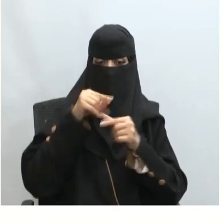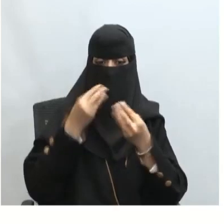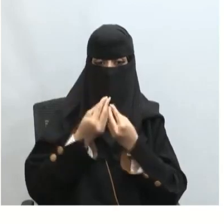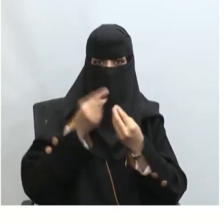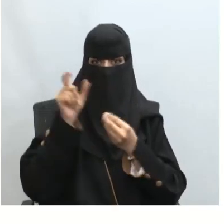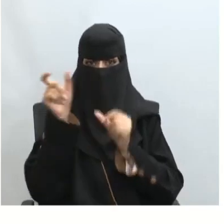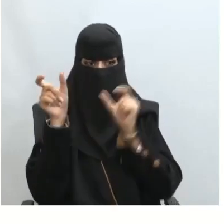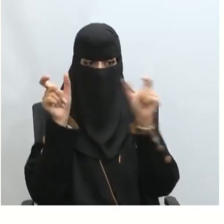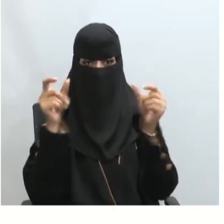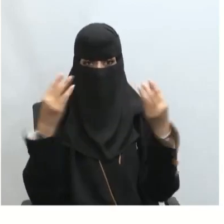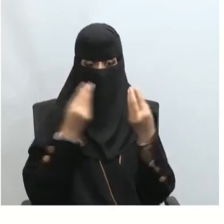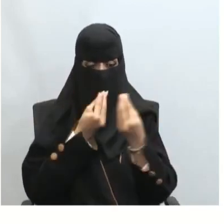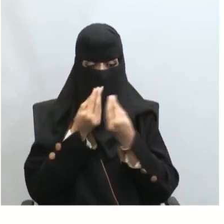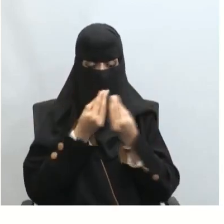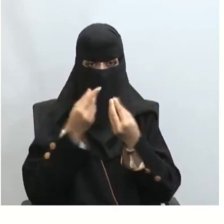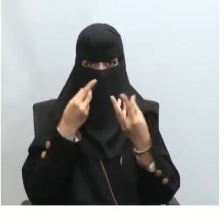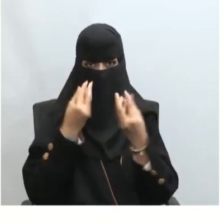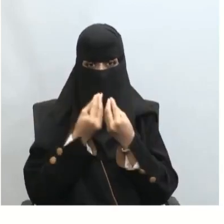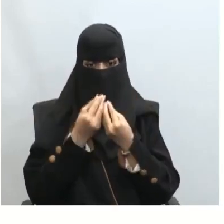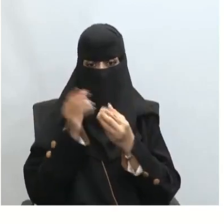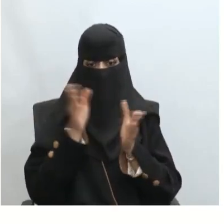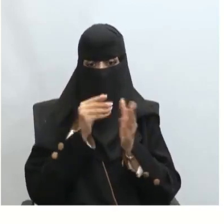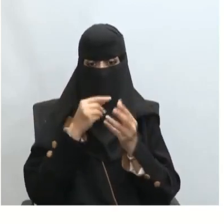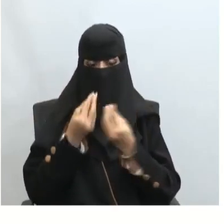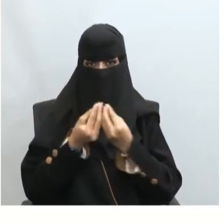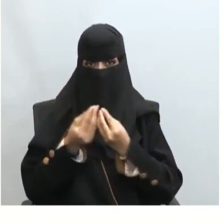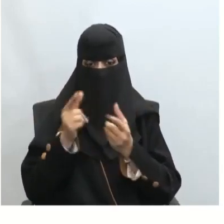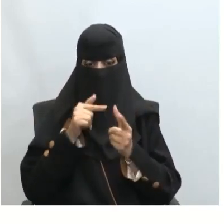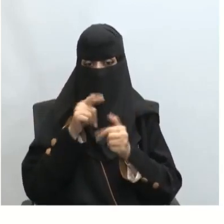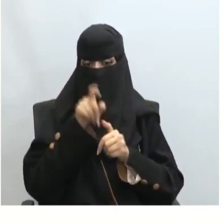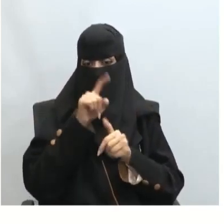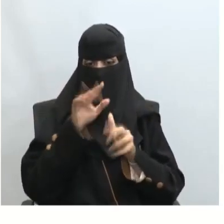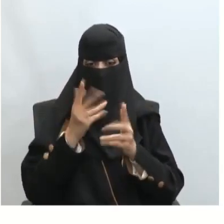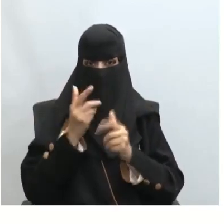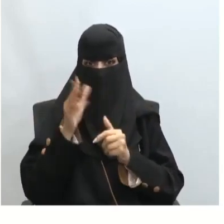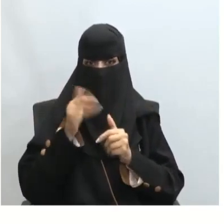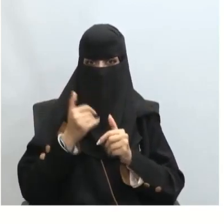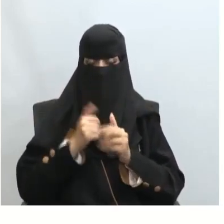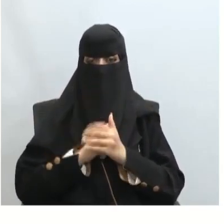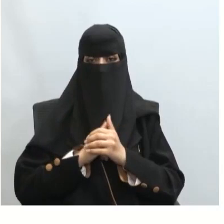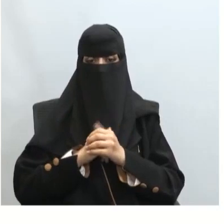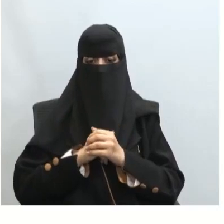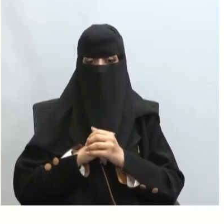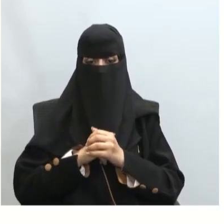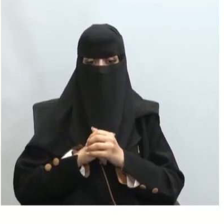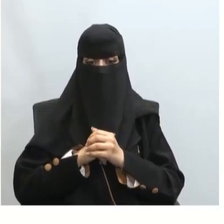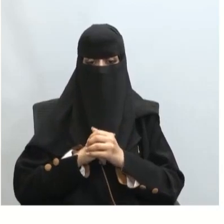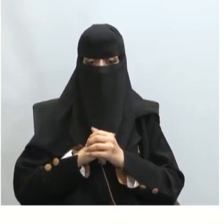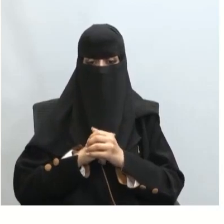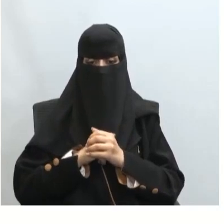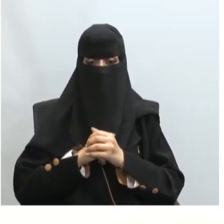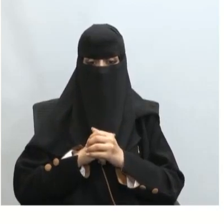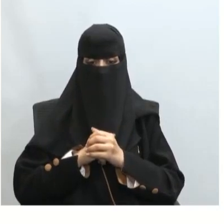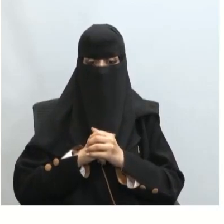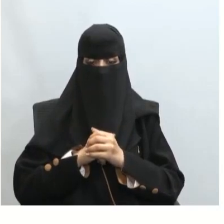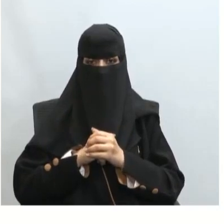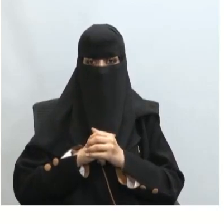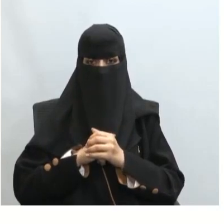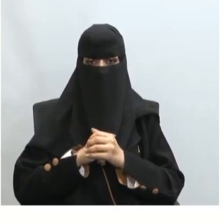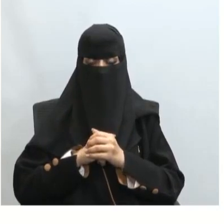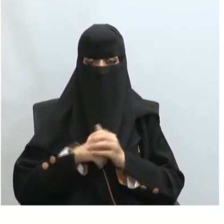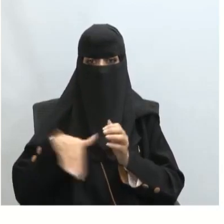متفاعلين روبين وهيدروجين اذا متفاعلين اذا سيعطيني اضافه هيدروجين اذا